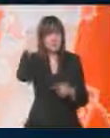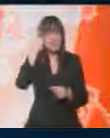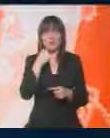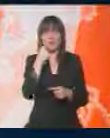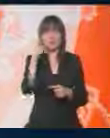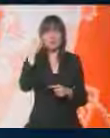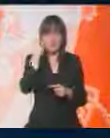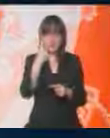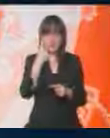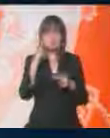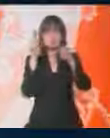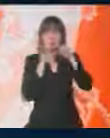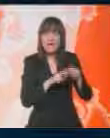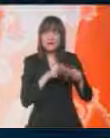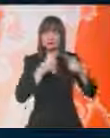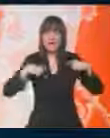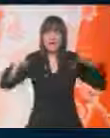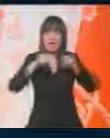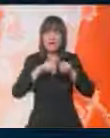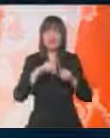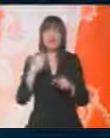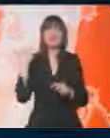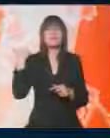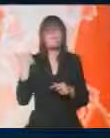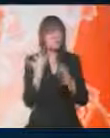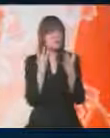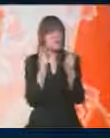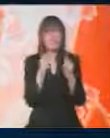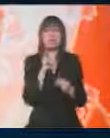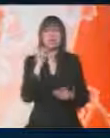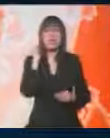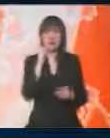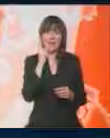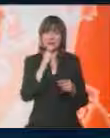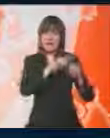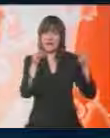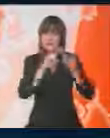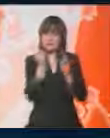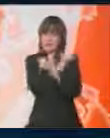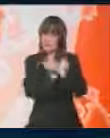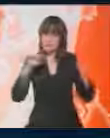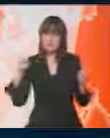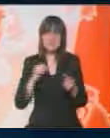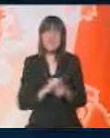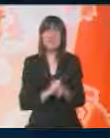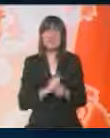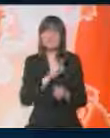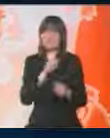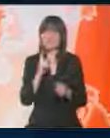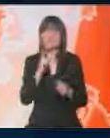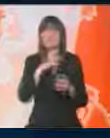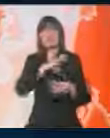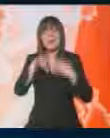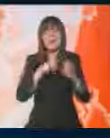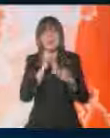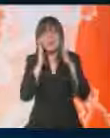jednom zaostalom regionu, preopterećenom, koji preti različitim eksplozijama, ne vjerujem baš revolucijom